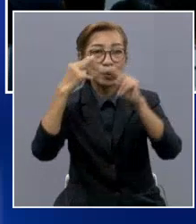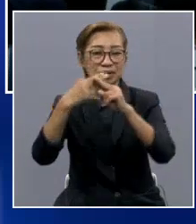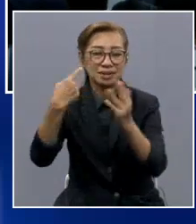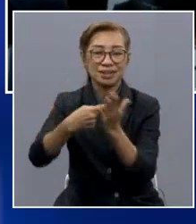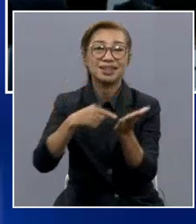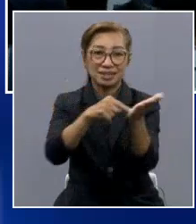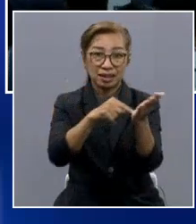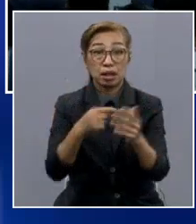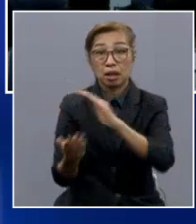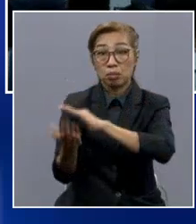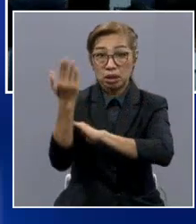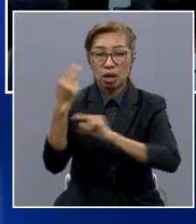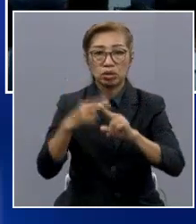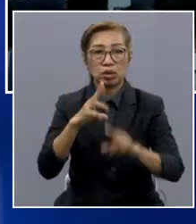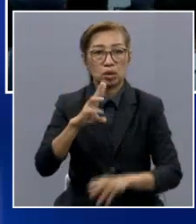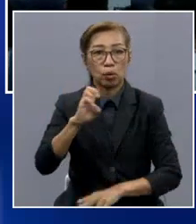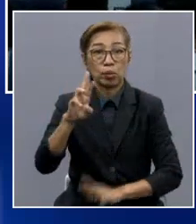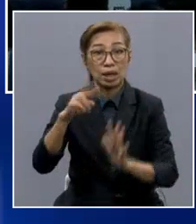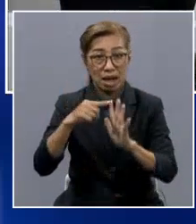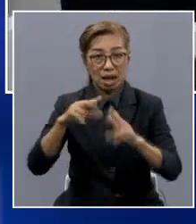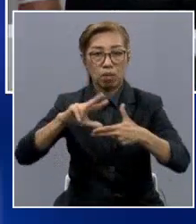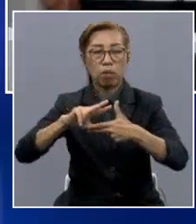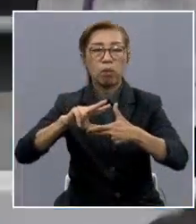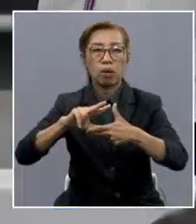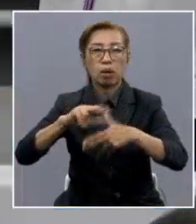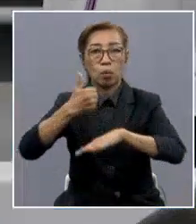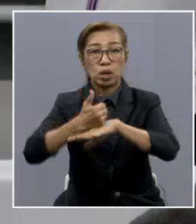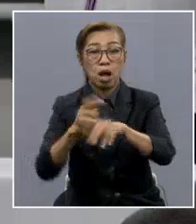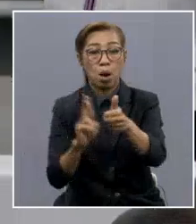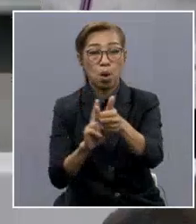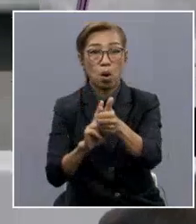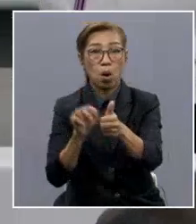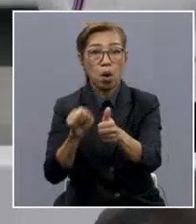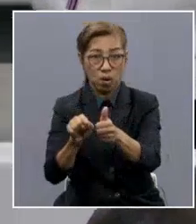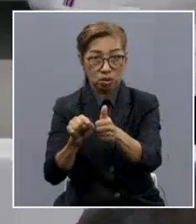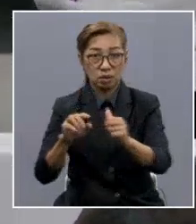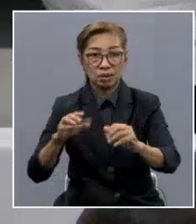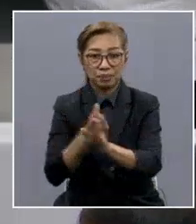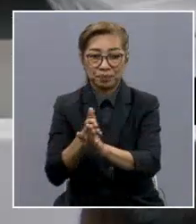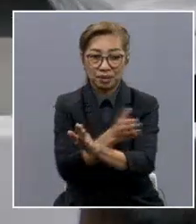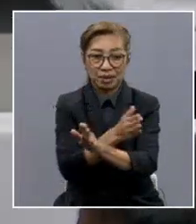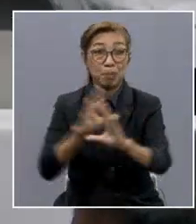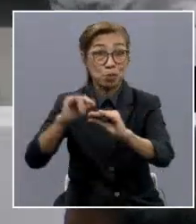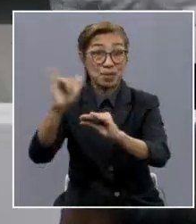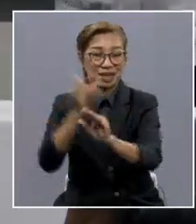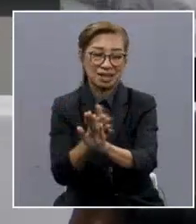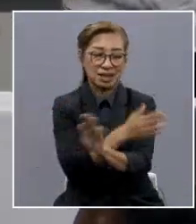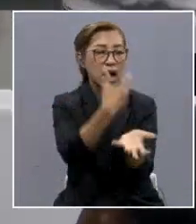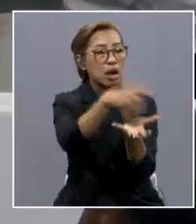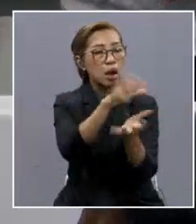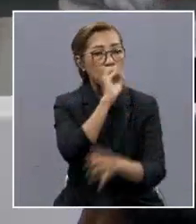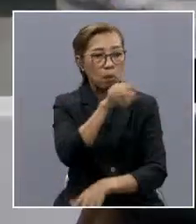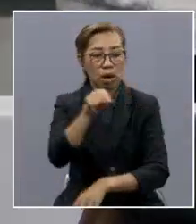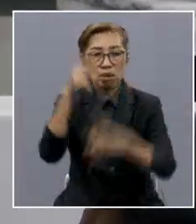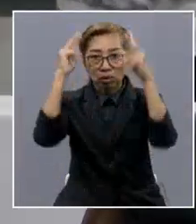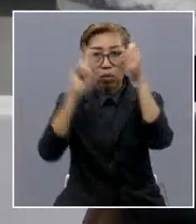าคุณวีระรัตนเศรษฐ์นะครับรองหัวหน้าพรรคพลังประชารัฐเองเนี่ยได้เปิดเผยก่อนการประชุมใหญ่ที่เกิดขึ้นในวันนี้เนี่ยนะครับว่าพ